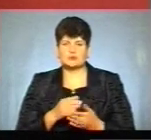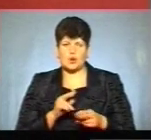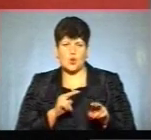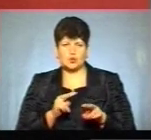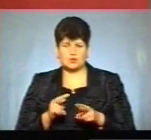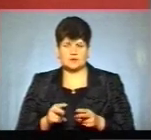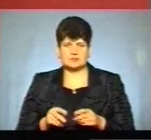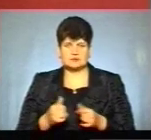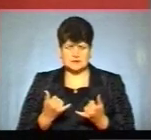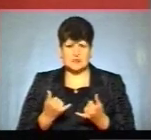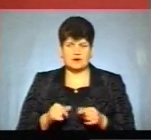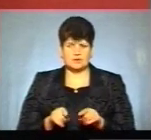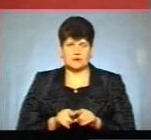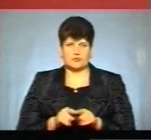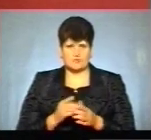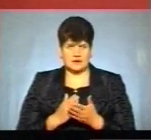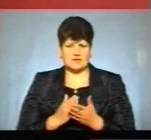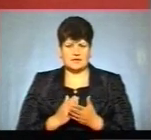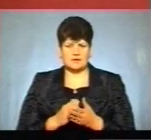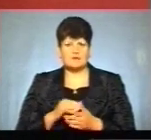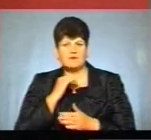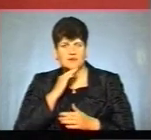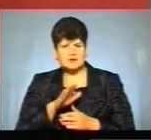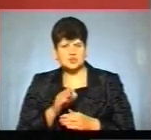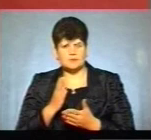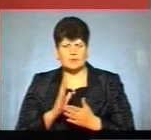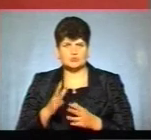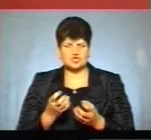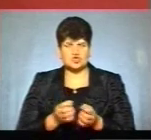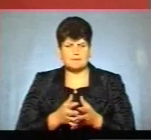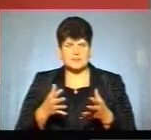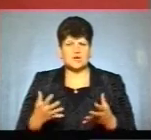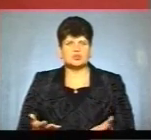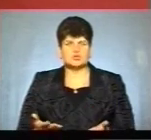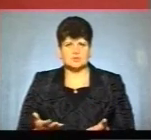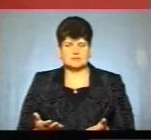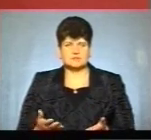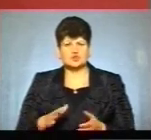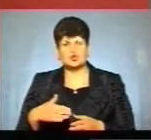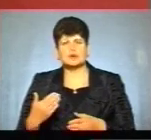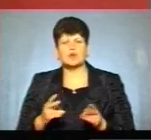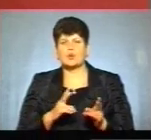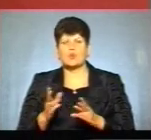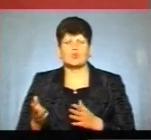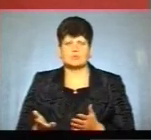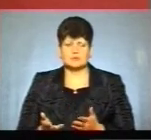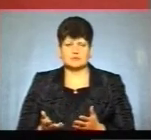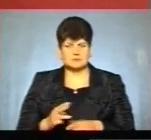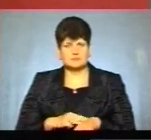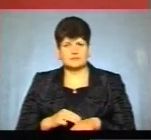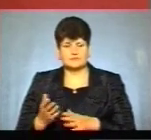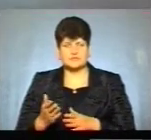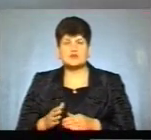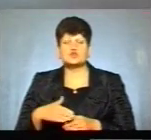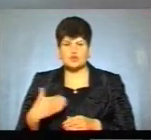контроль, як є, достатній, чи має бути більший? І зі сторони кого? Зі сторони правоохоронців чи...